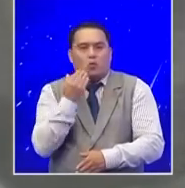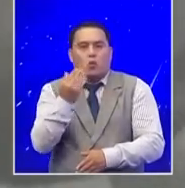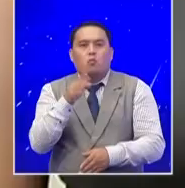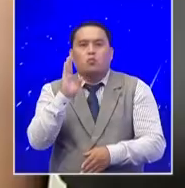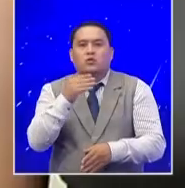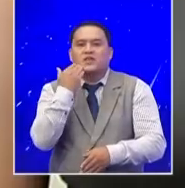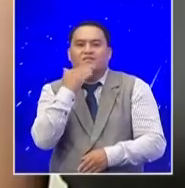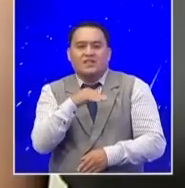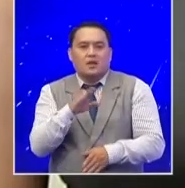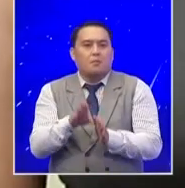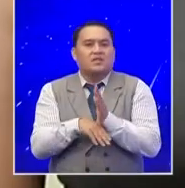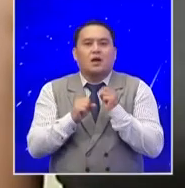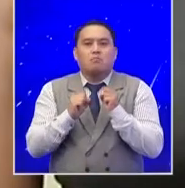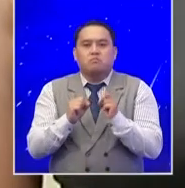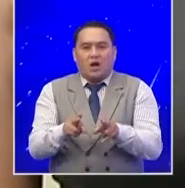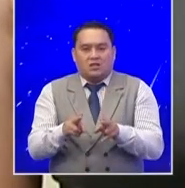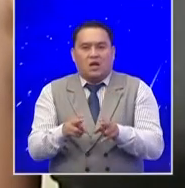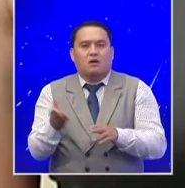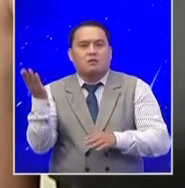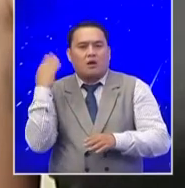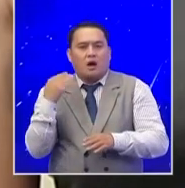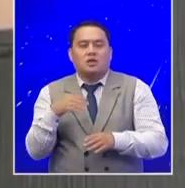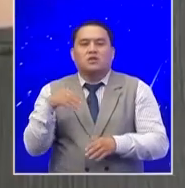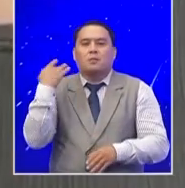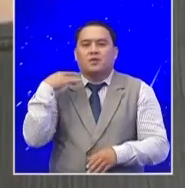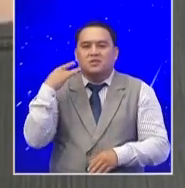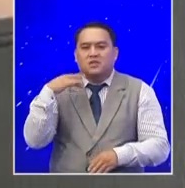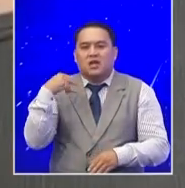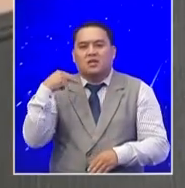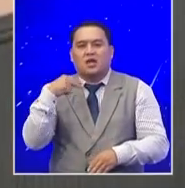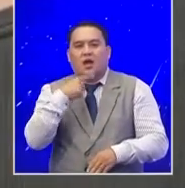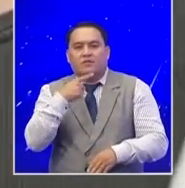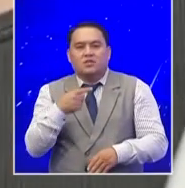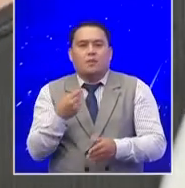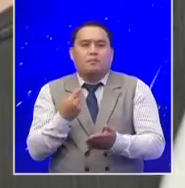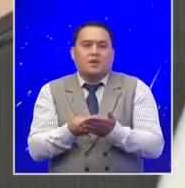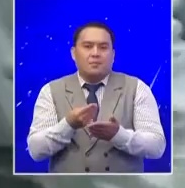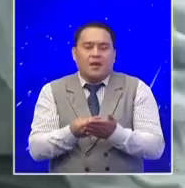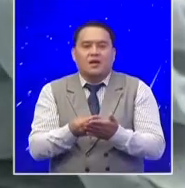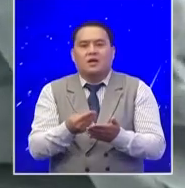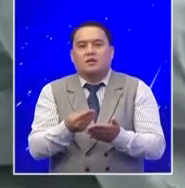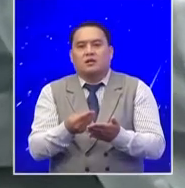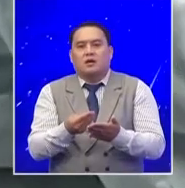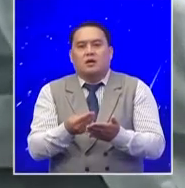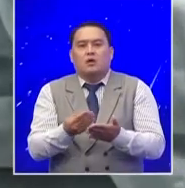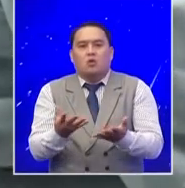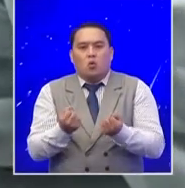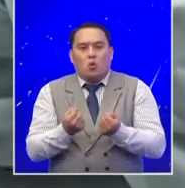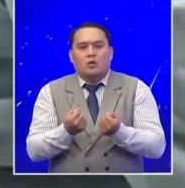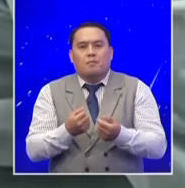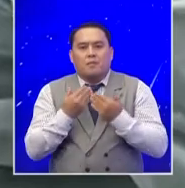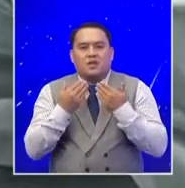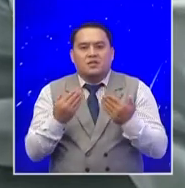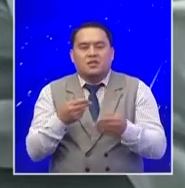будет эффективной и безопасной. Ранее глава Белого дома сообщал, что образцы препарата от COVID-19 находятся на